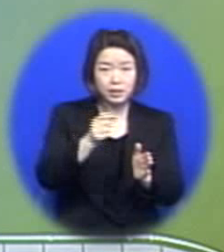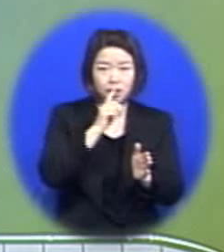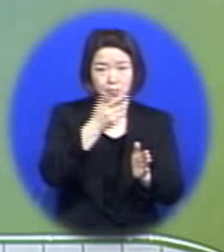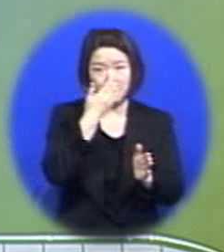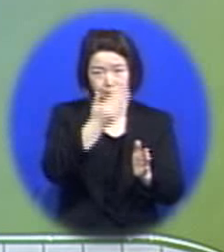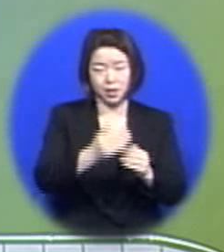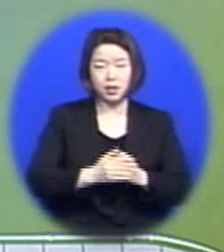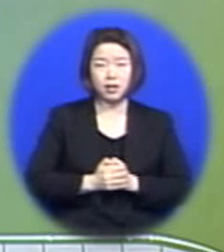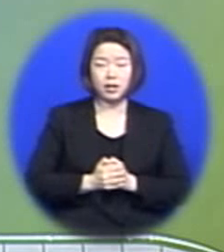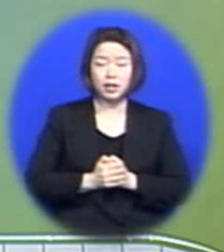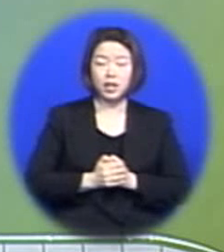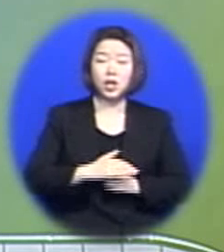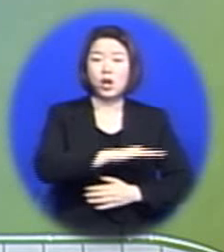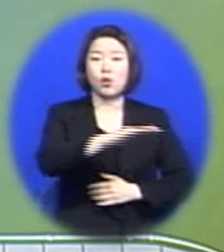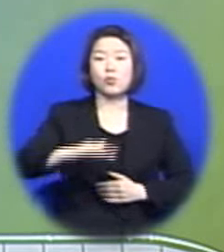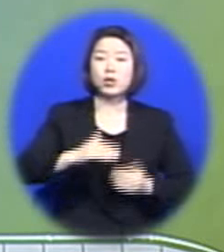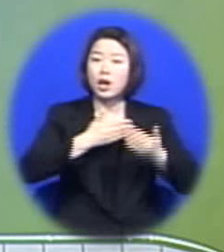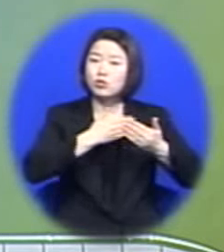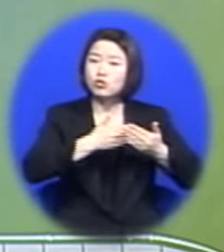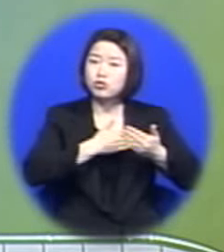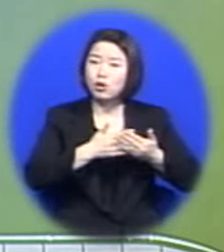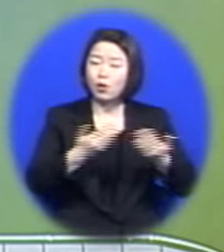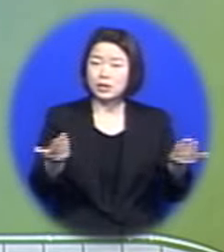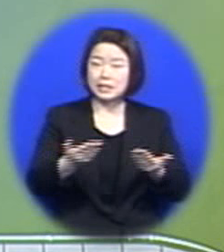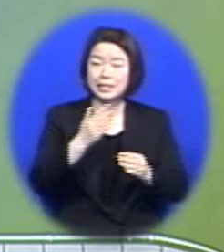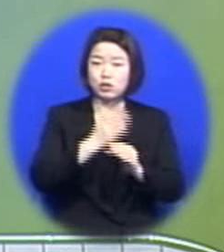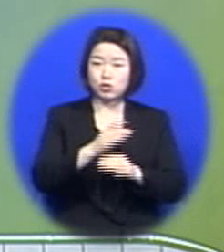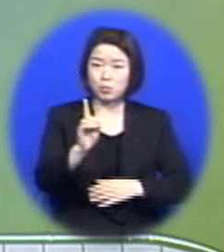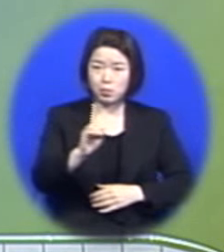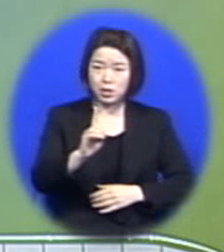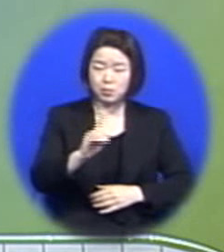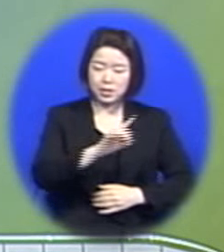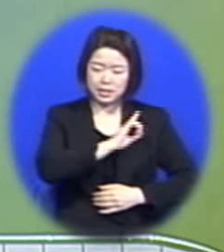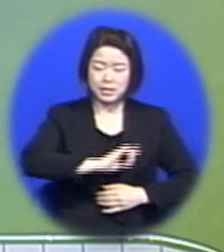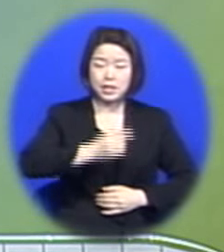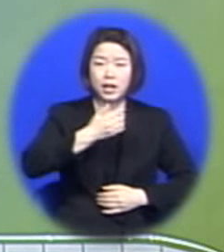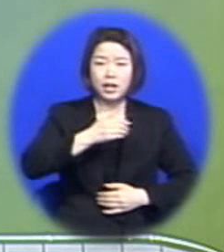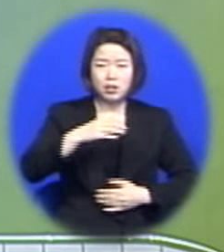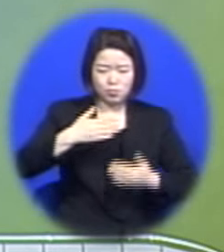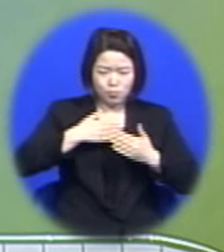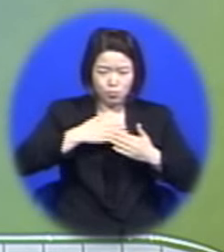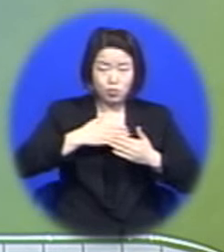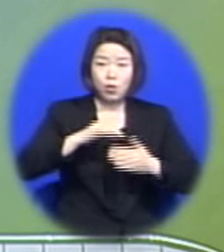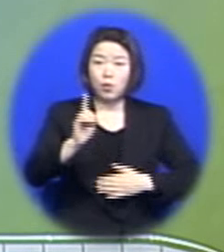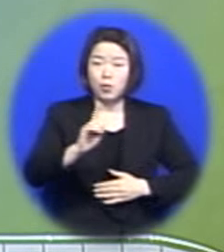우리가 두려워하는 것 중에 가장 무서운 것이 죽음입니다.